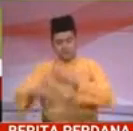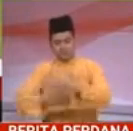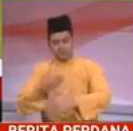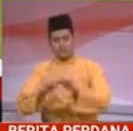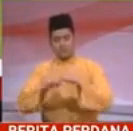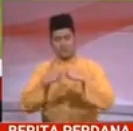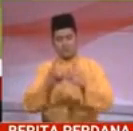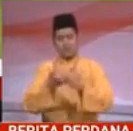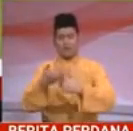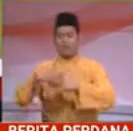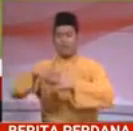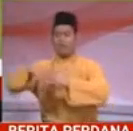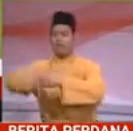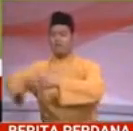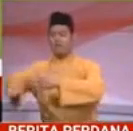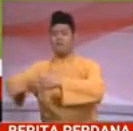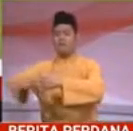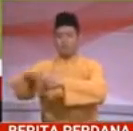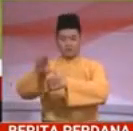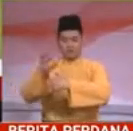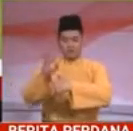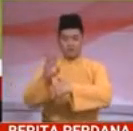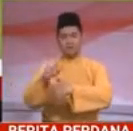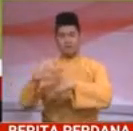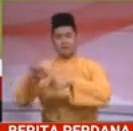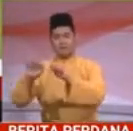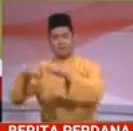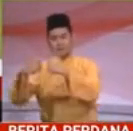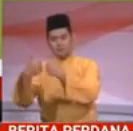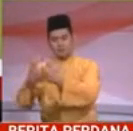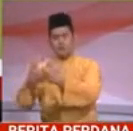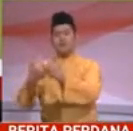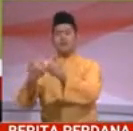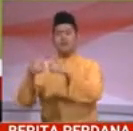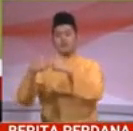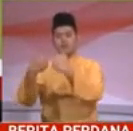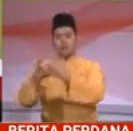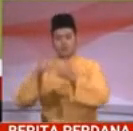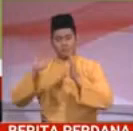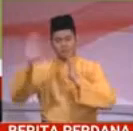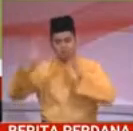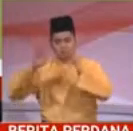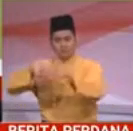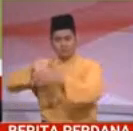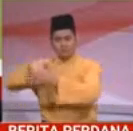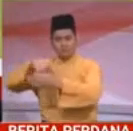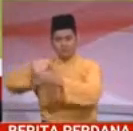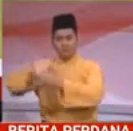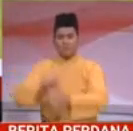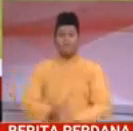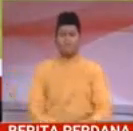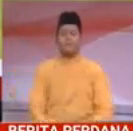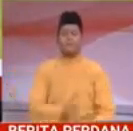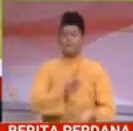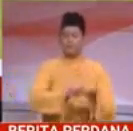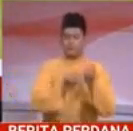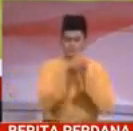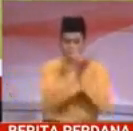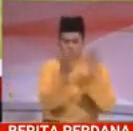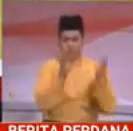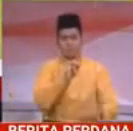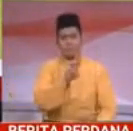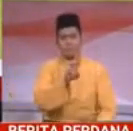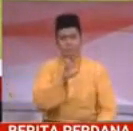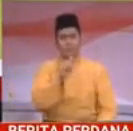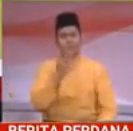untuk dihantar kepada badan induk bola sepak gagal itu dalam tempoh terdekat sebelum ini media melaporkan Muse dan Pahang berdepan